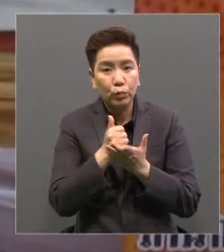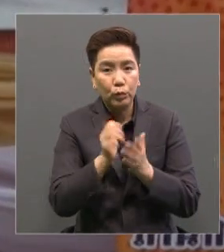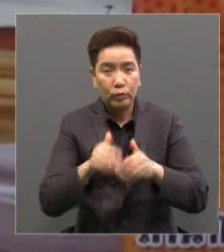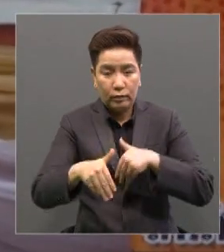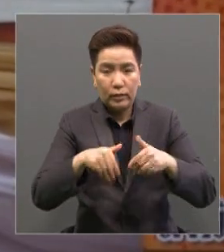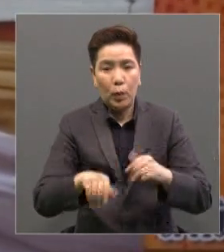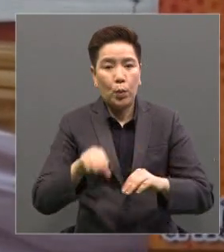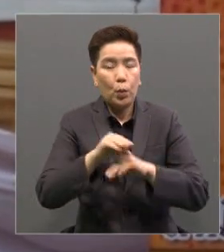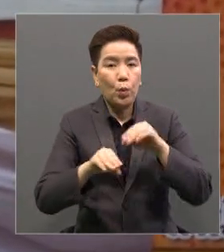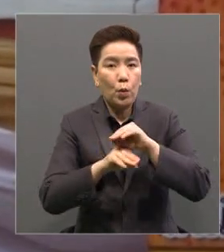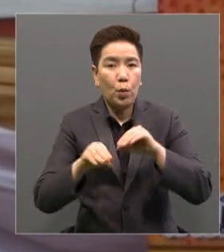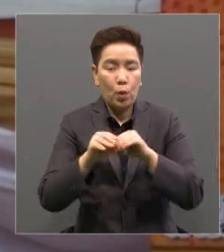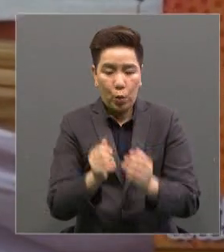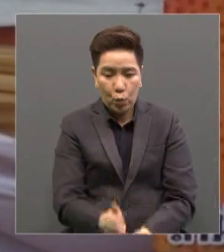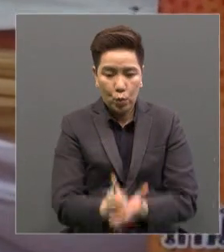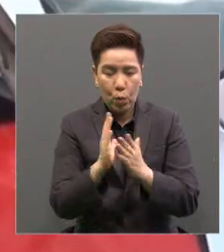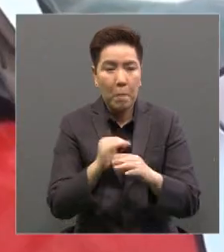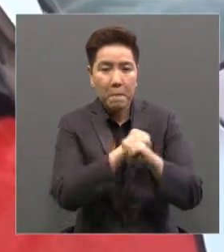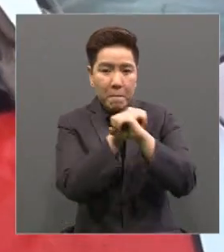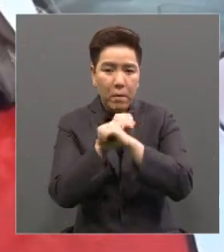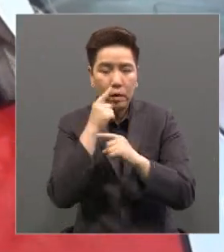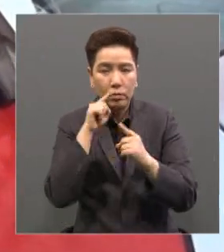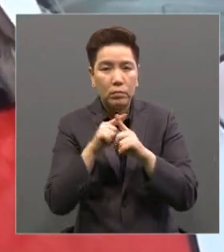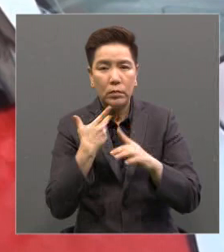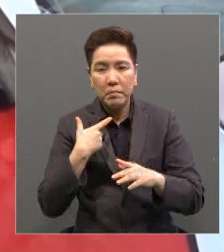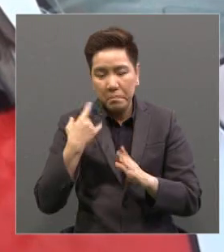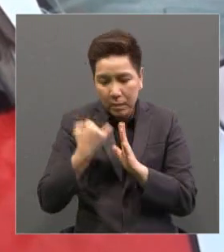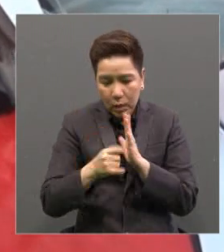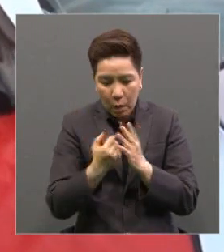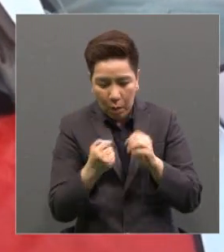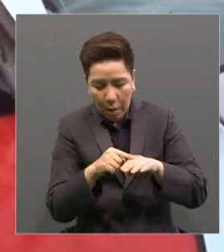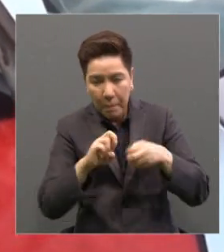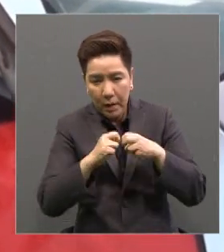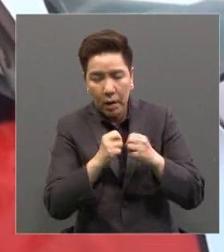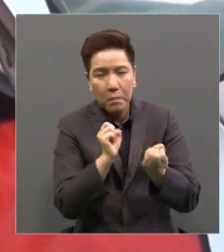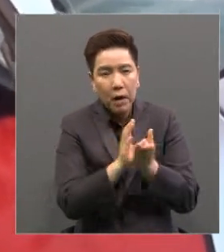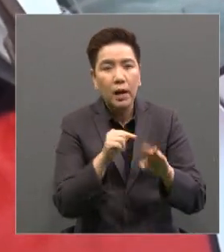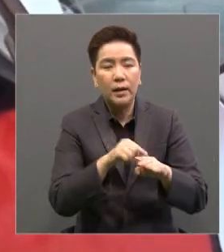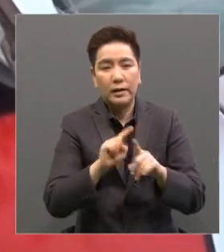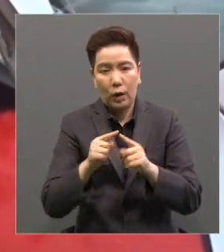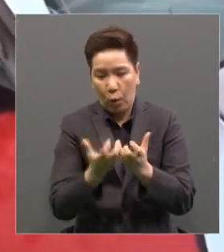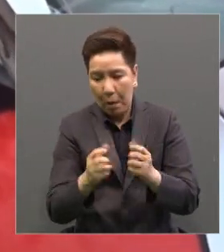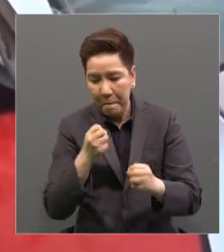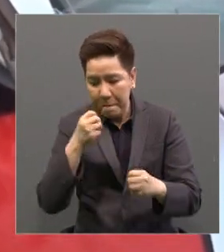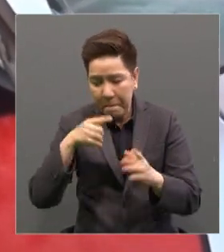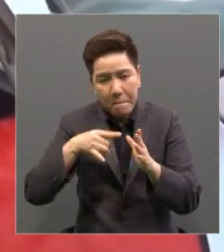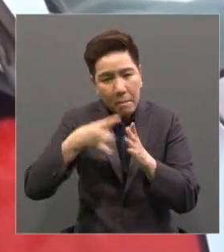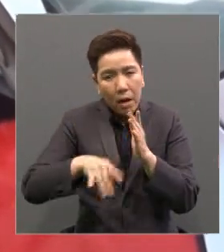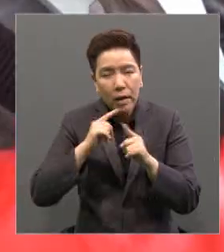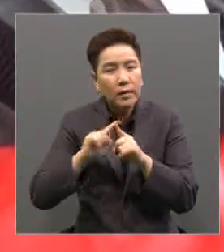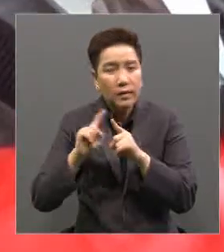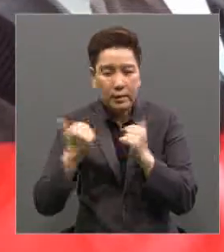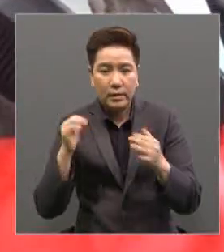โครงการที่ช่วยแล้วก็ป้องกันผู้ใช้รถใช้ถนนจากความบกพร่องของตัวรถและอุปกรณ์ต่างๆรวมถึงให้บริการผู้ขับรถ